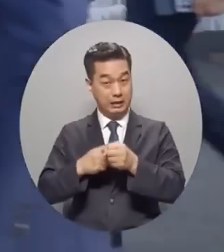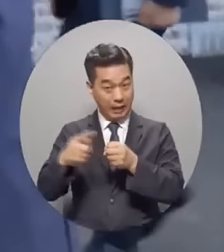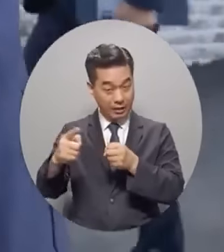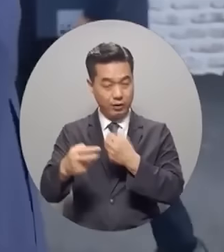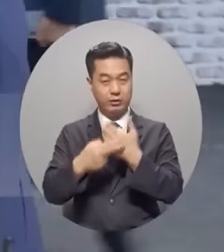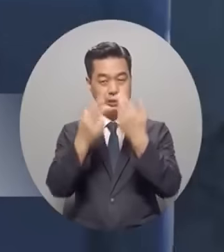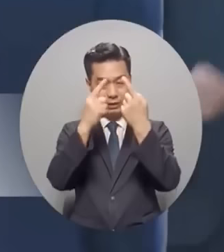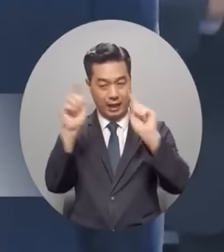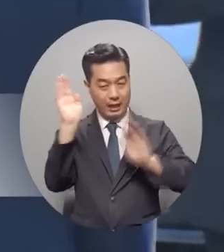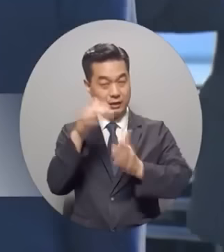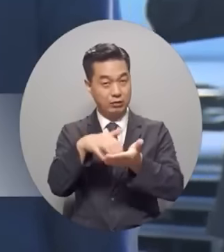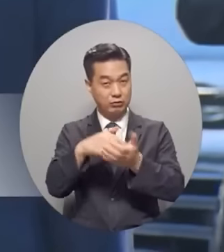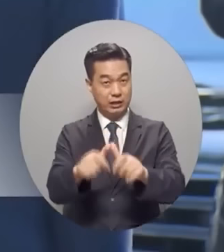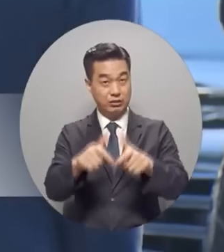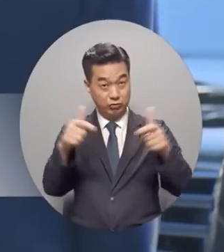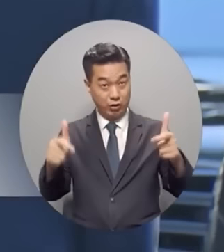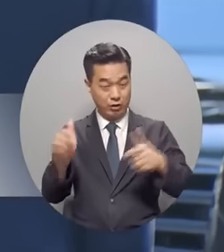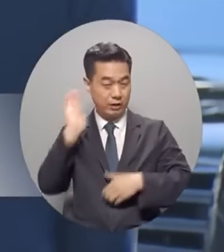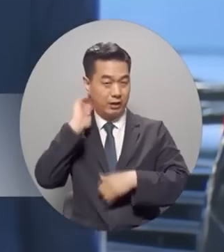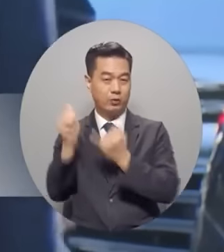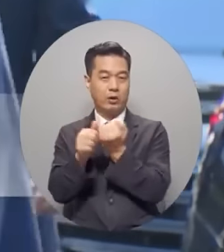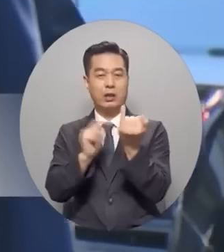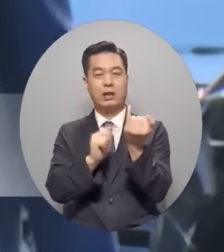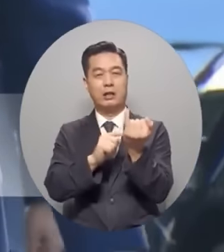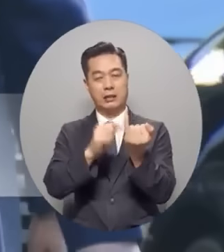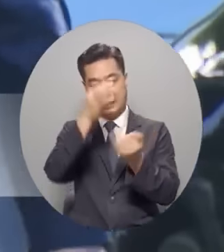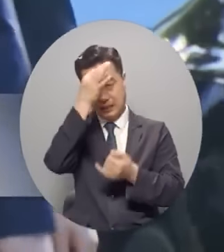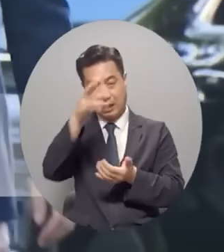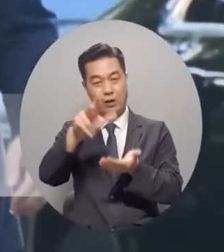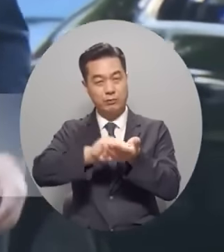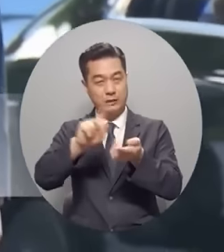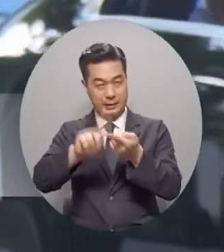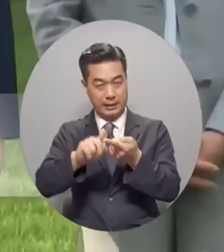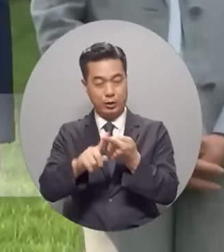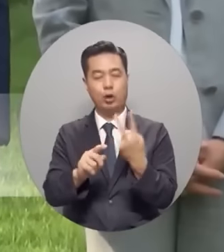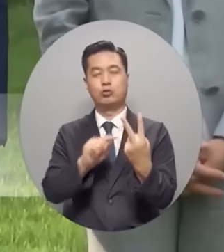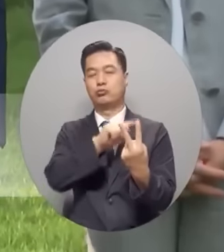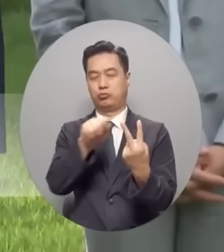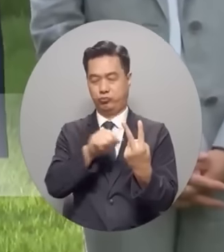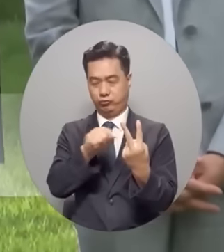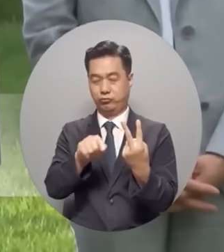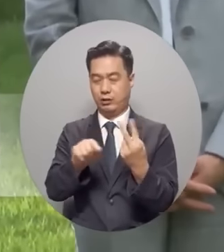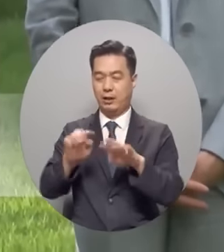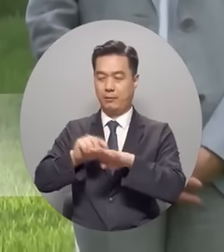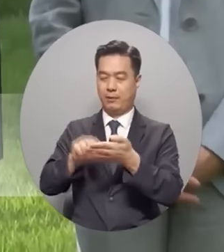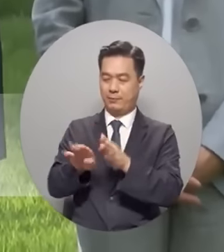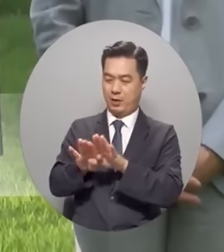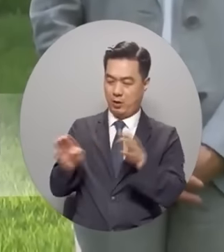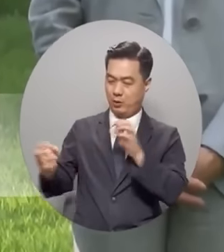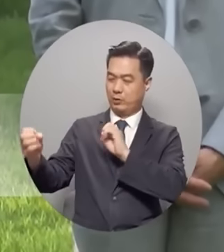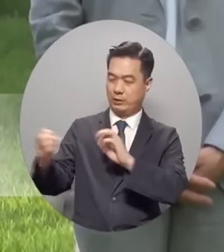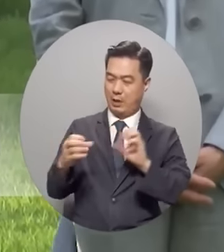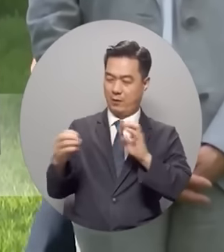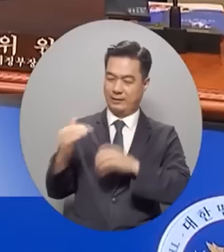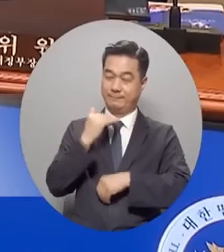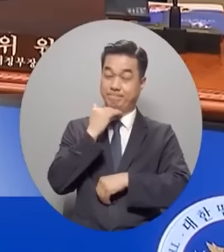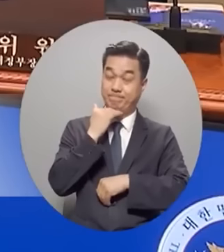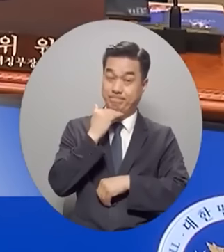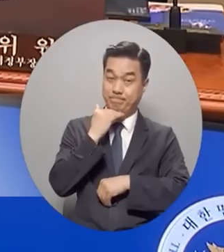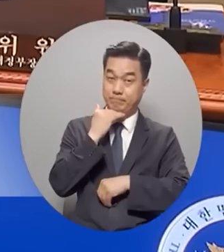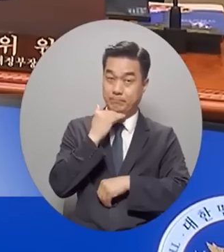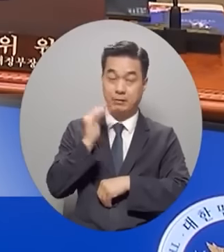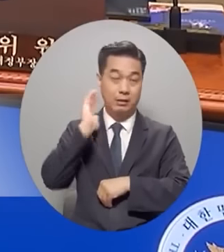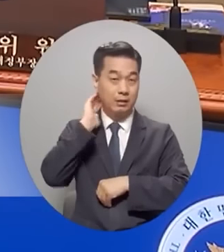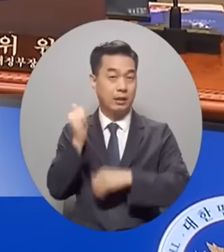증원 논란과 김건희 여사 사과 문제 등을 놓고 두 사람 사이에 허심탄회한 대화가 오갈 걸로 기대됐지만